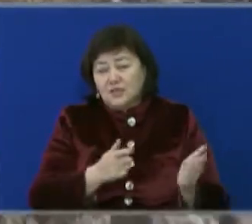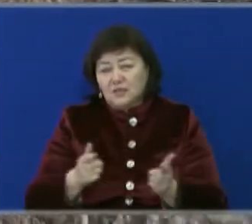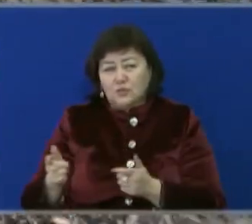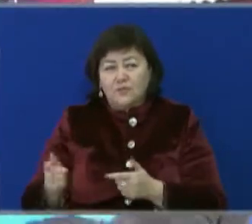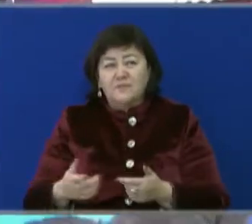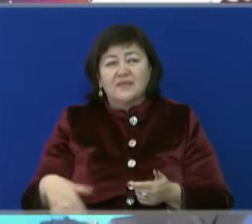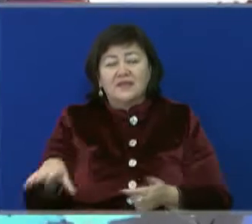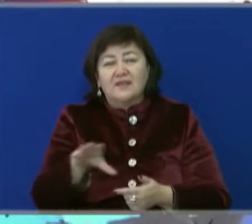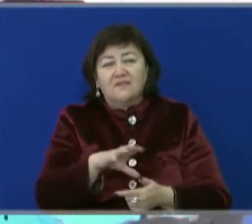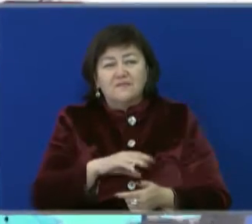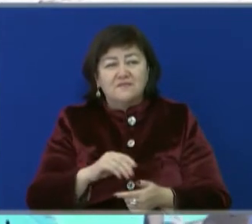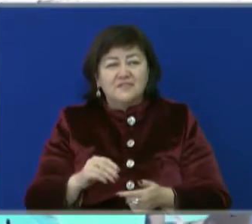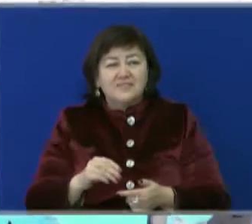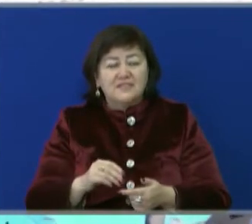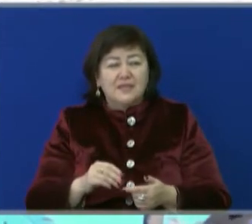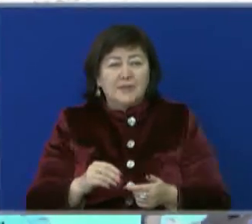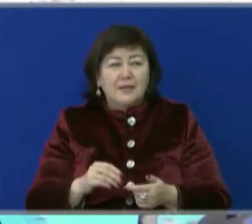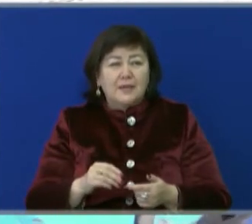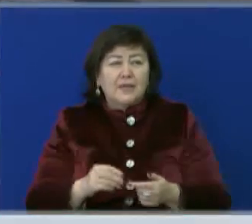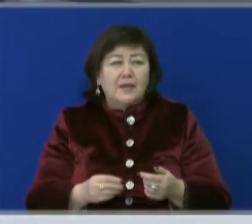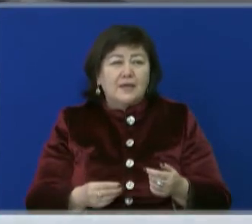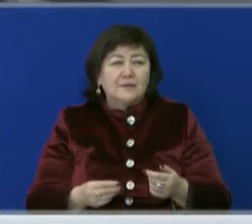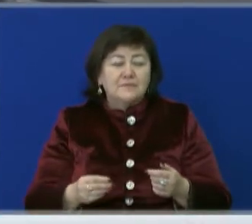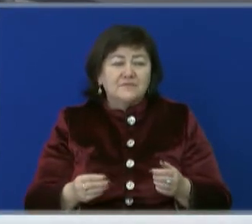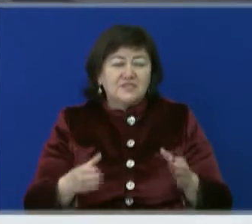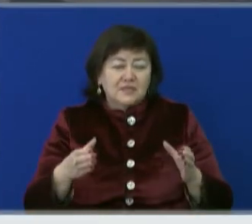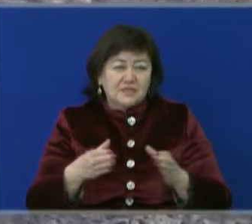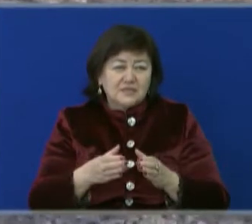подразделения должны быть максимально подготовлены к чрезвычайным